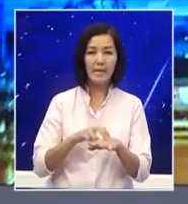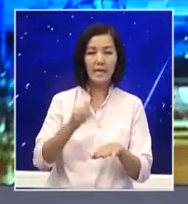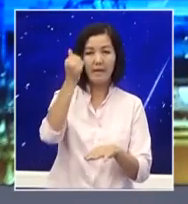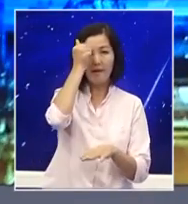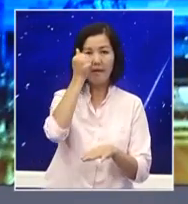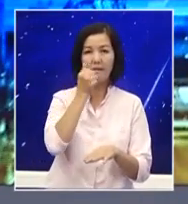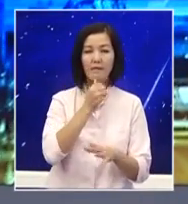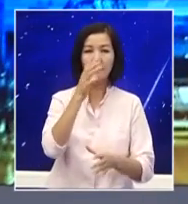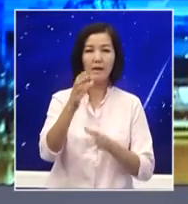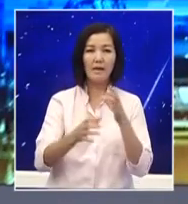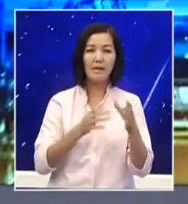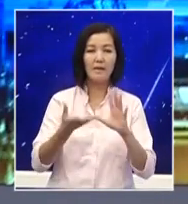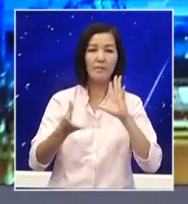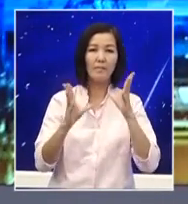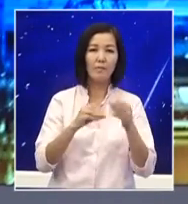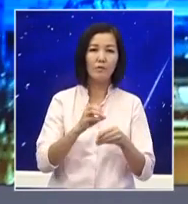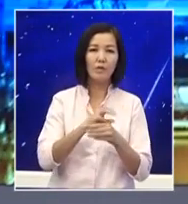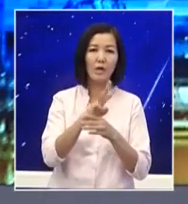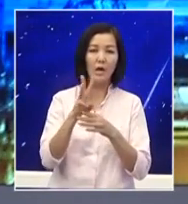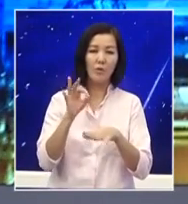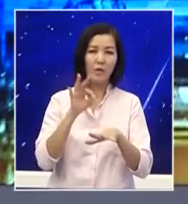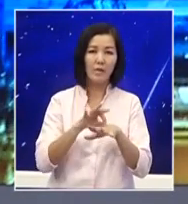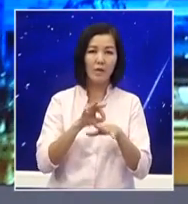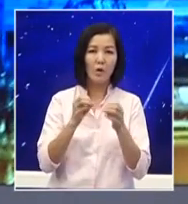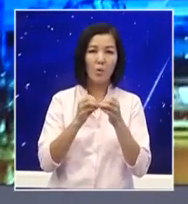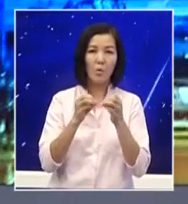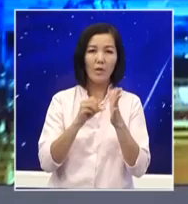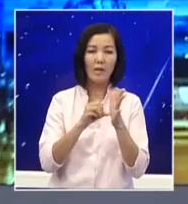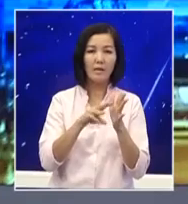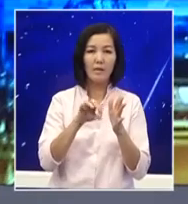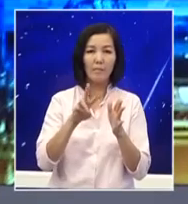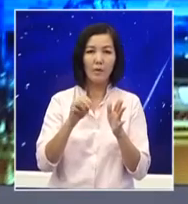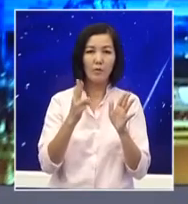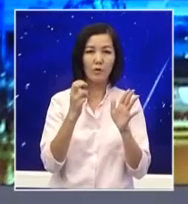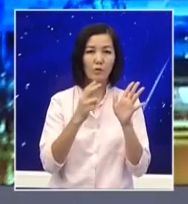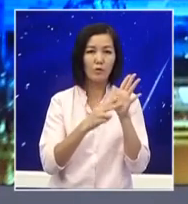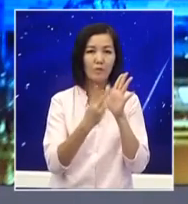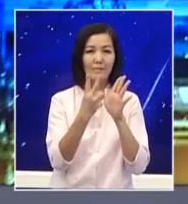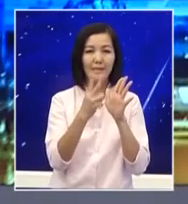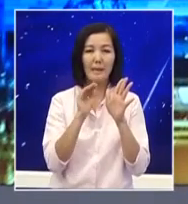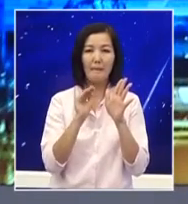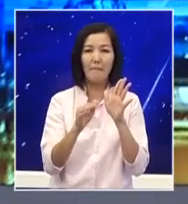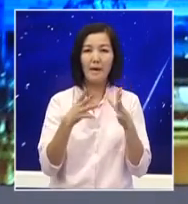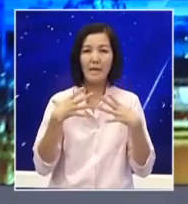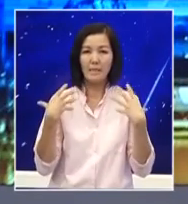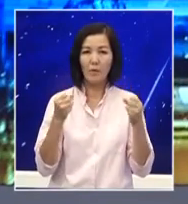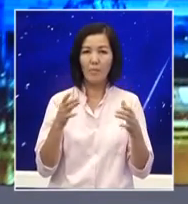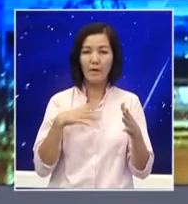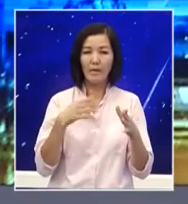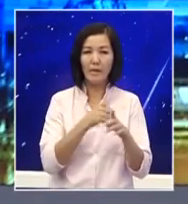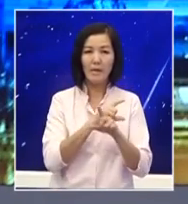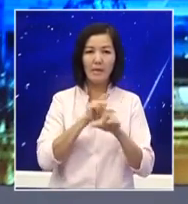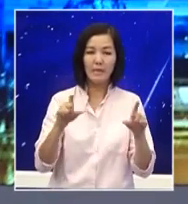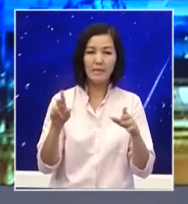Дәрігерлерге алғыс. Әлем бойынша корона індеттен 16 миллион 272 мыңнан аса адамды айықтырып алды. Бұл медициналық мекемелерді